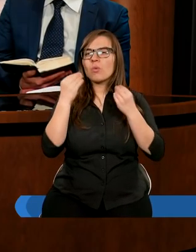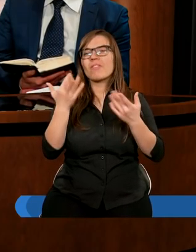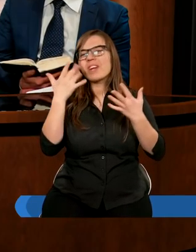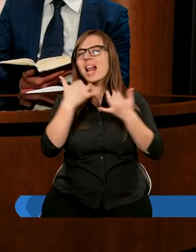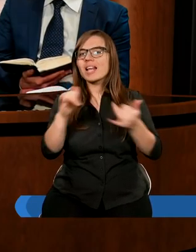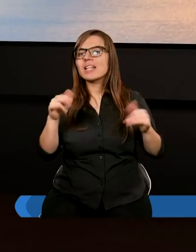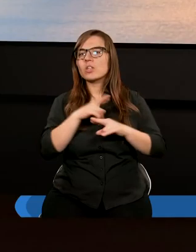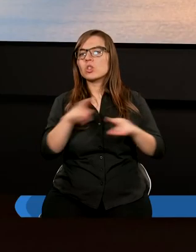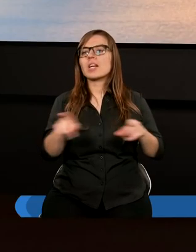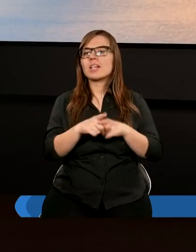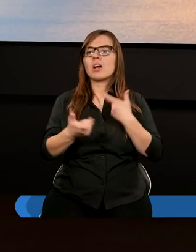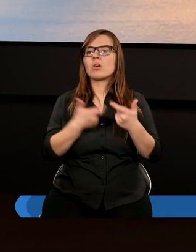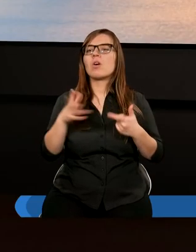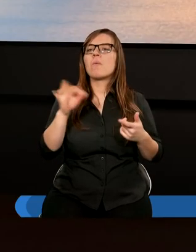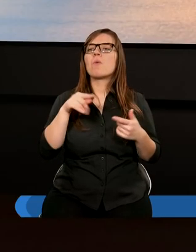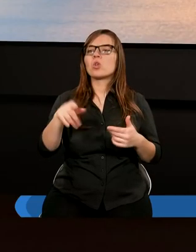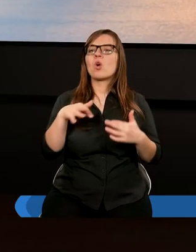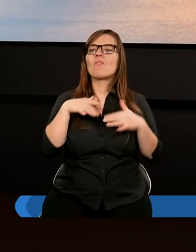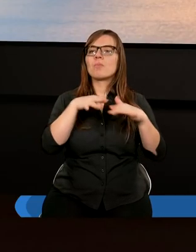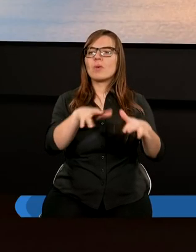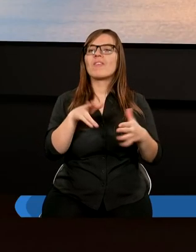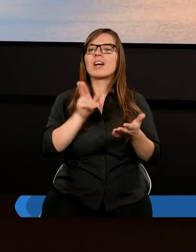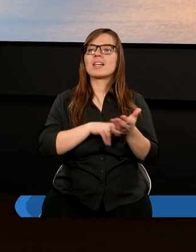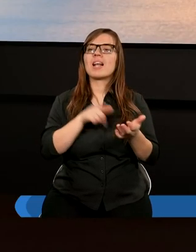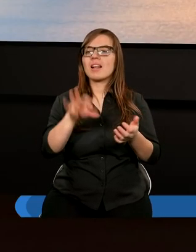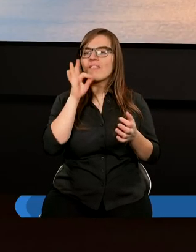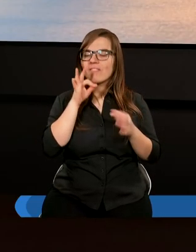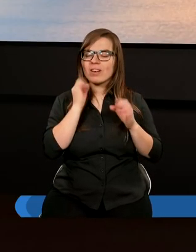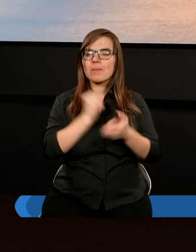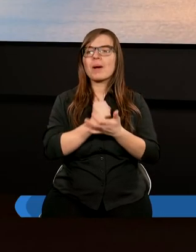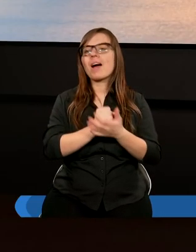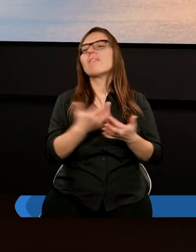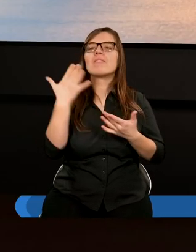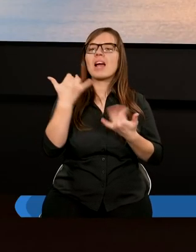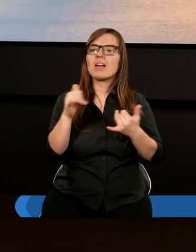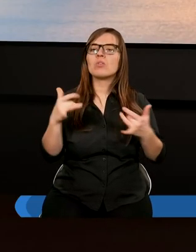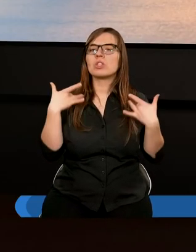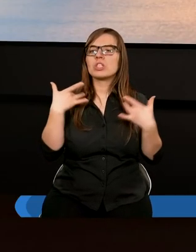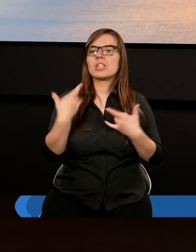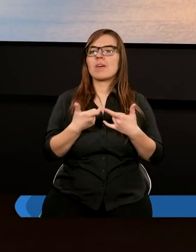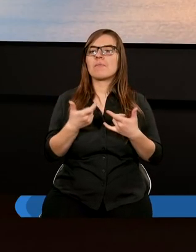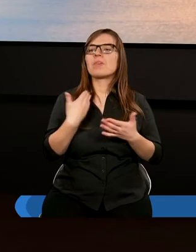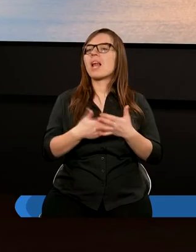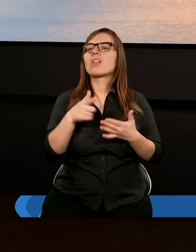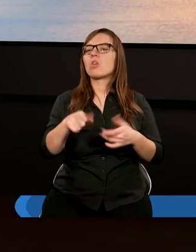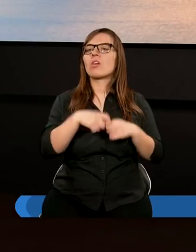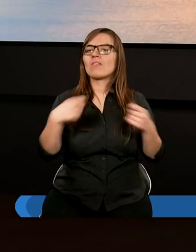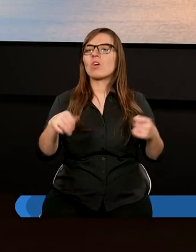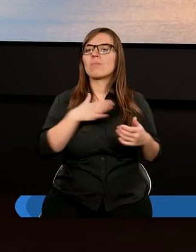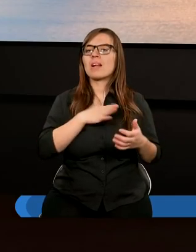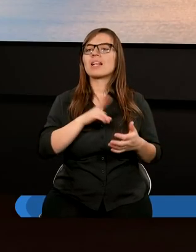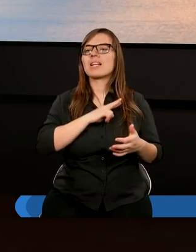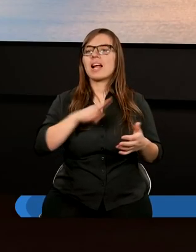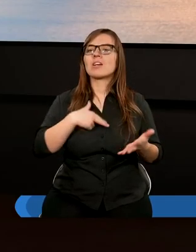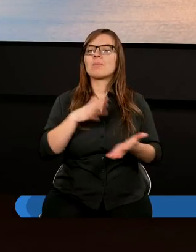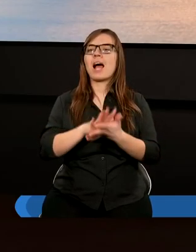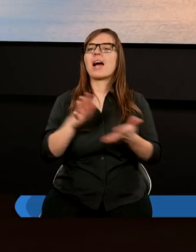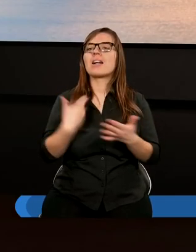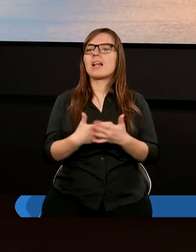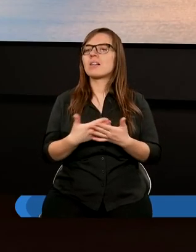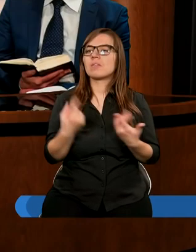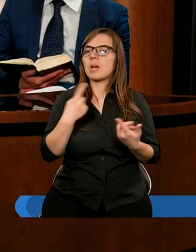innych rzeczy, bo to wpływa na dobrą sprawę na wiele dziedzin życia. Jaki to ma związek z naszymi charakterami na przykład?